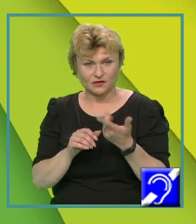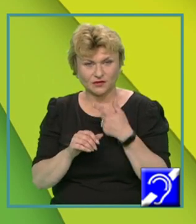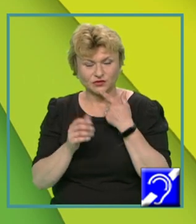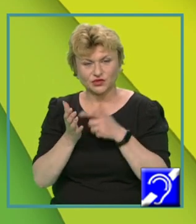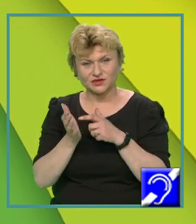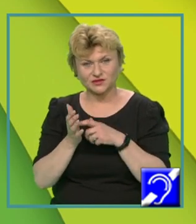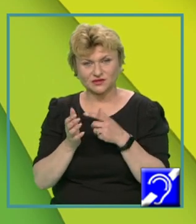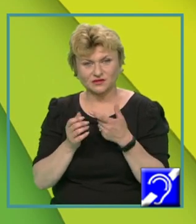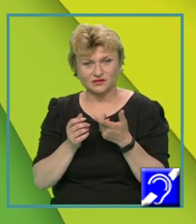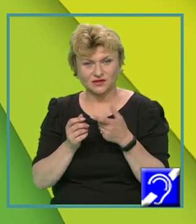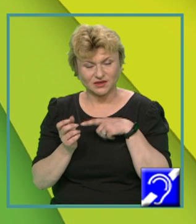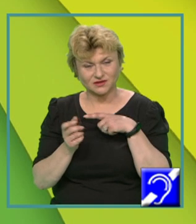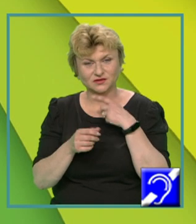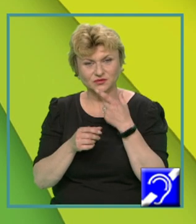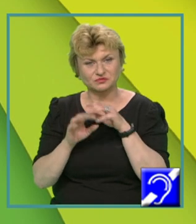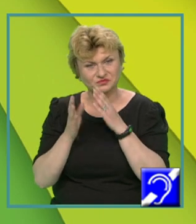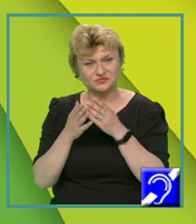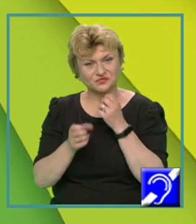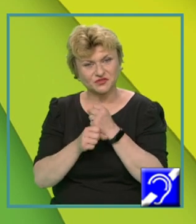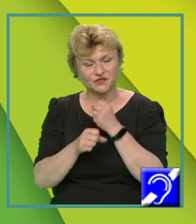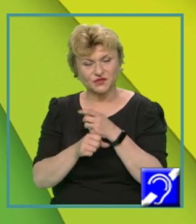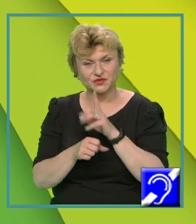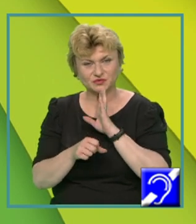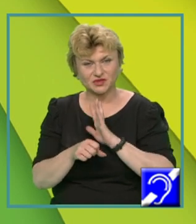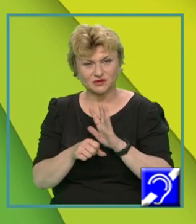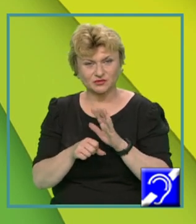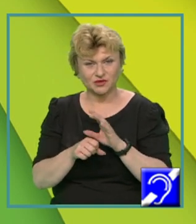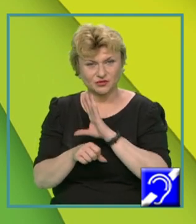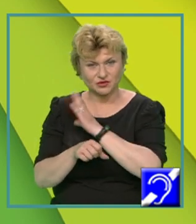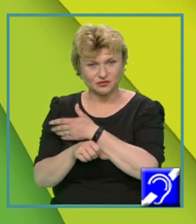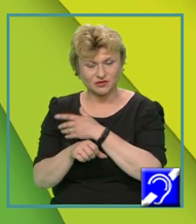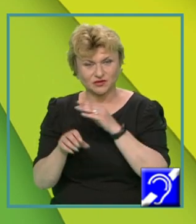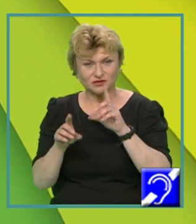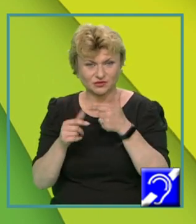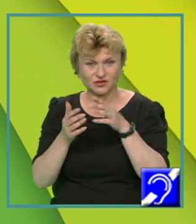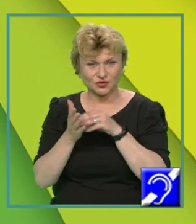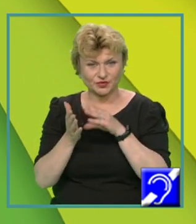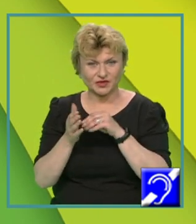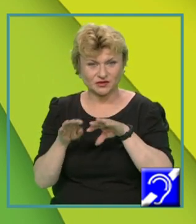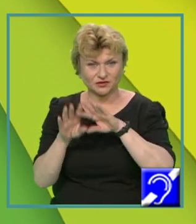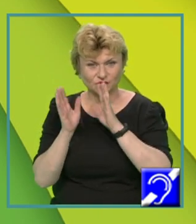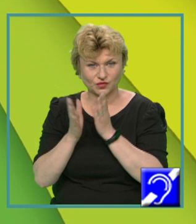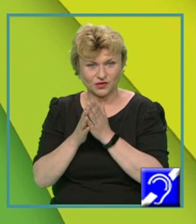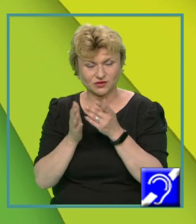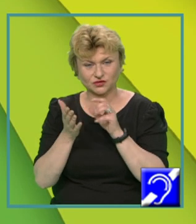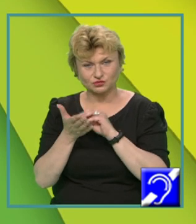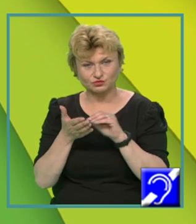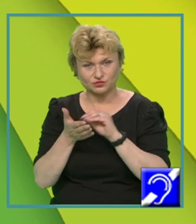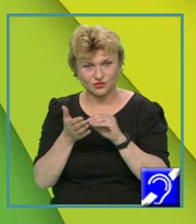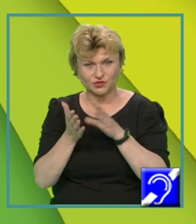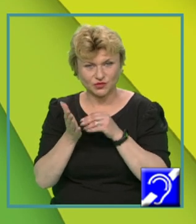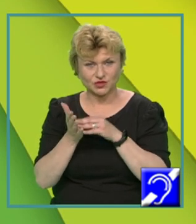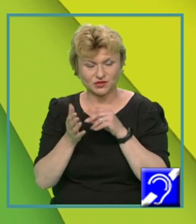Cerința este extrem de ușor de făcut. Cea mai simplă cerință posibilă este să copiați toată cerința,